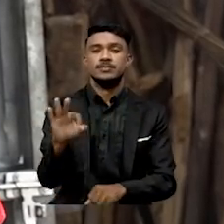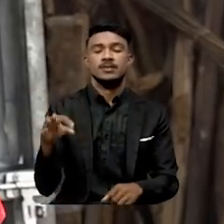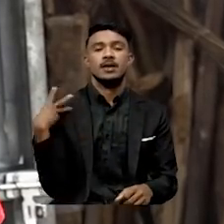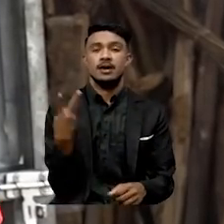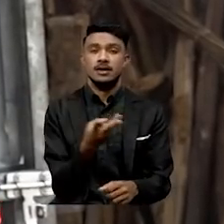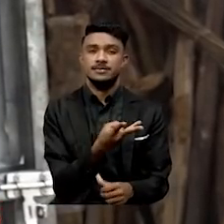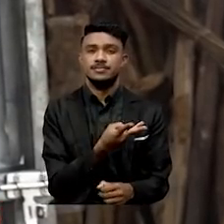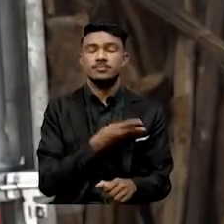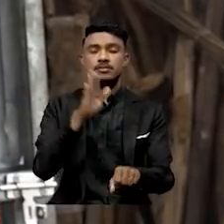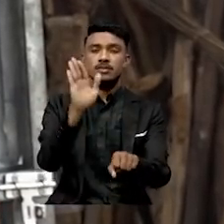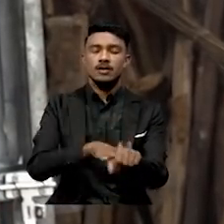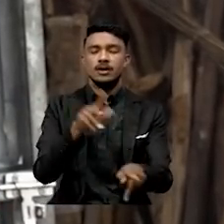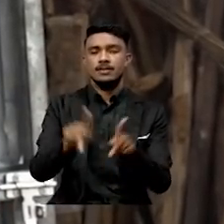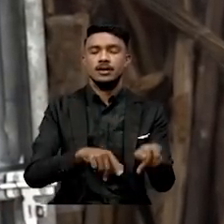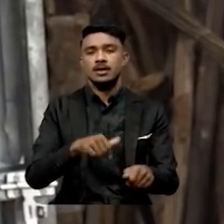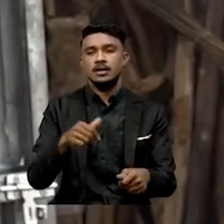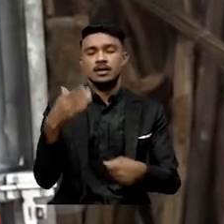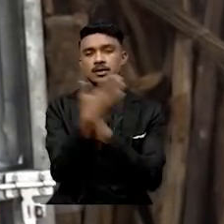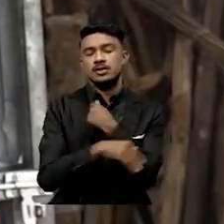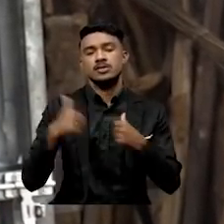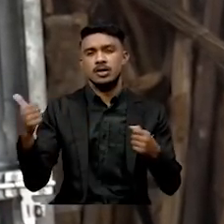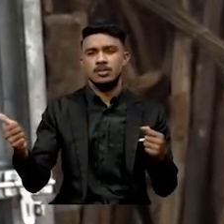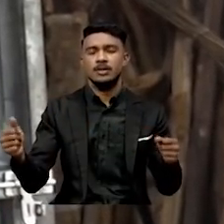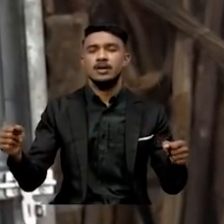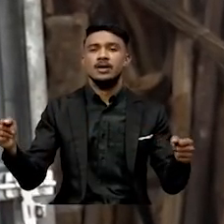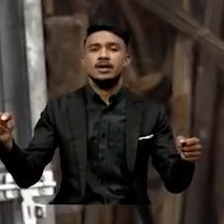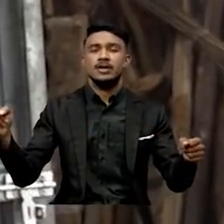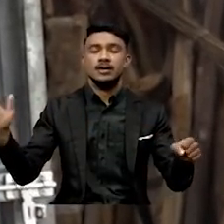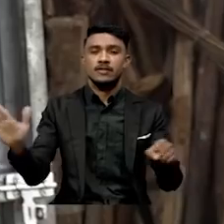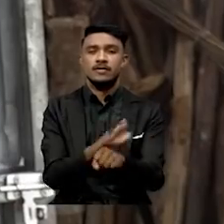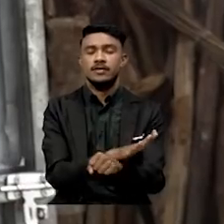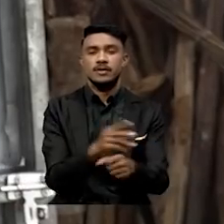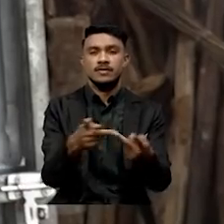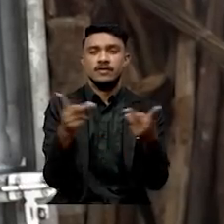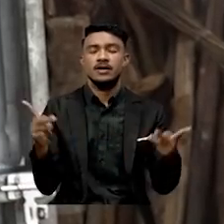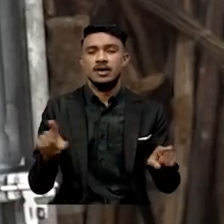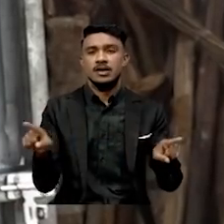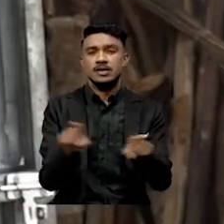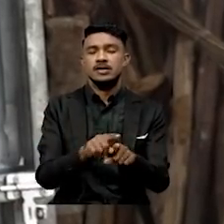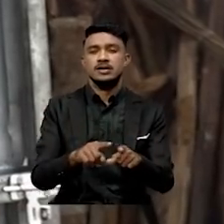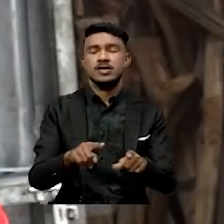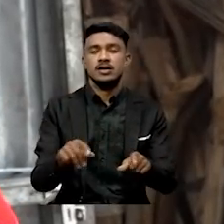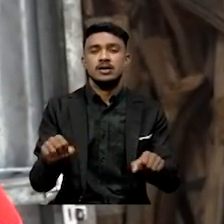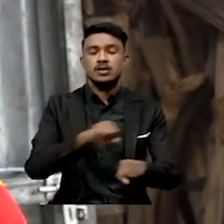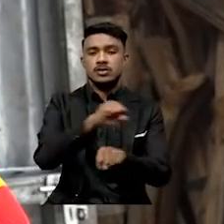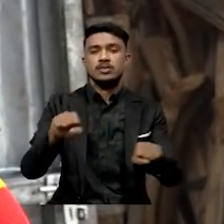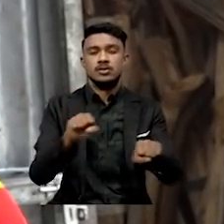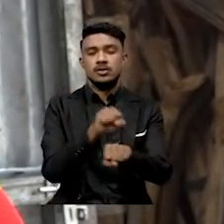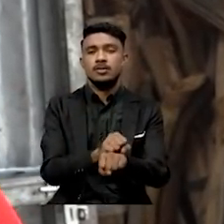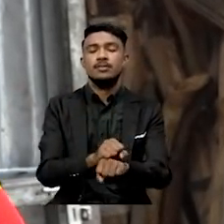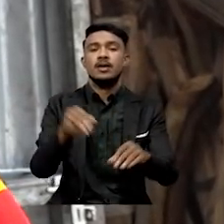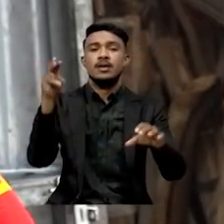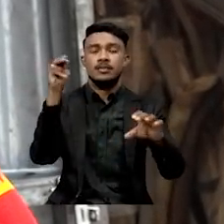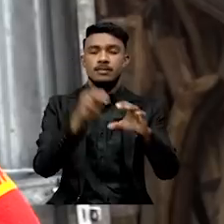aku cerai seluk, mai aku perai hutu aku pa toko bobosen ne, hansan sasan husi ita timurnya, hatam hutu he toko. Anta yang faham